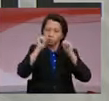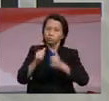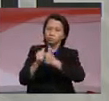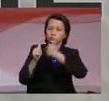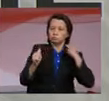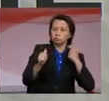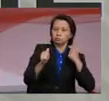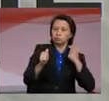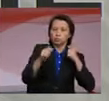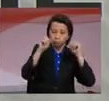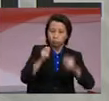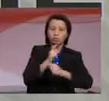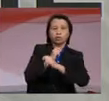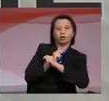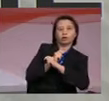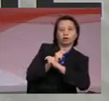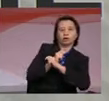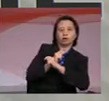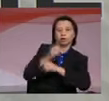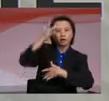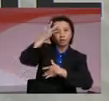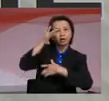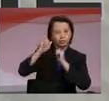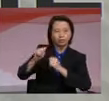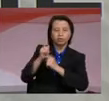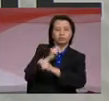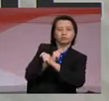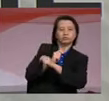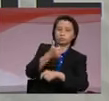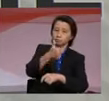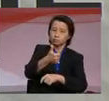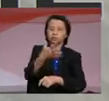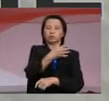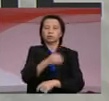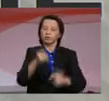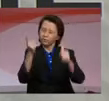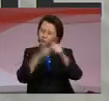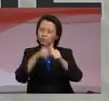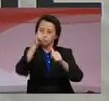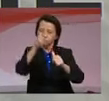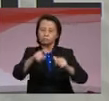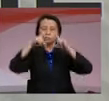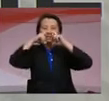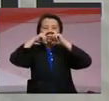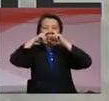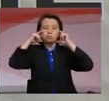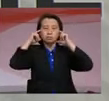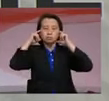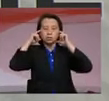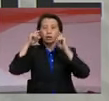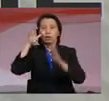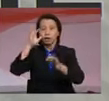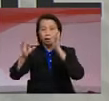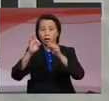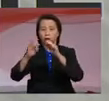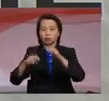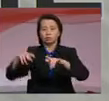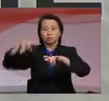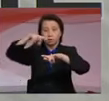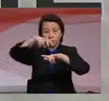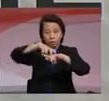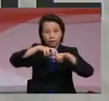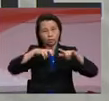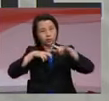daripada dijangkiti COVID-19. Dan terutamanya face mask mesti dipakai, iaitu bila kita naik kapal